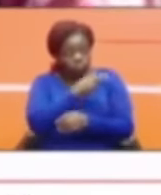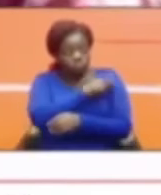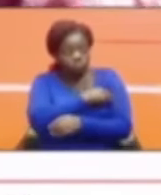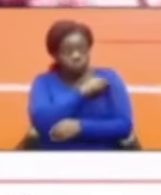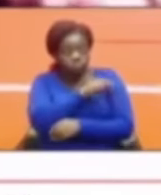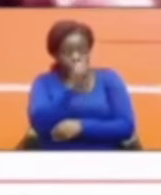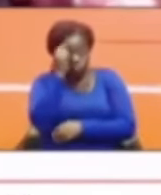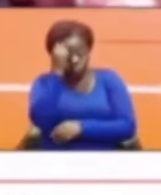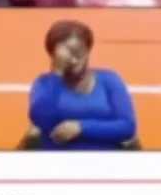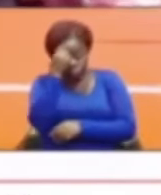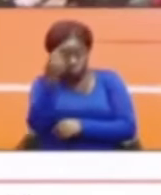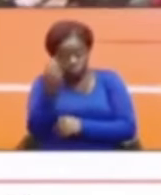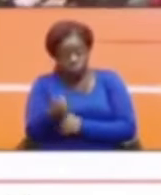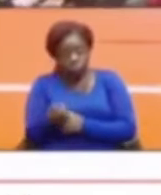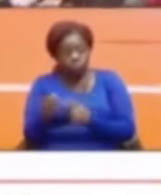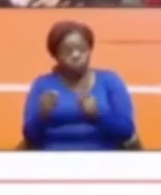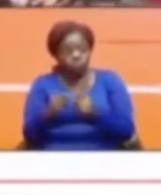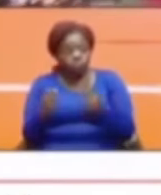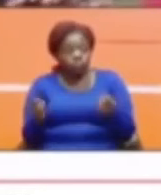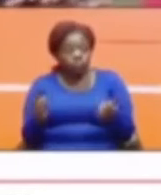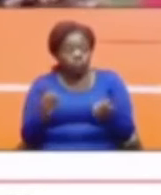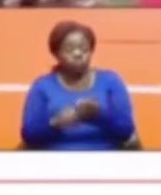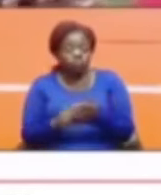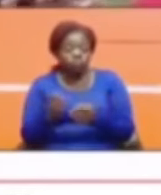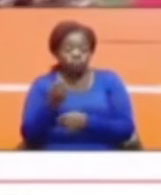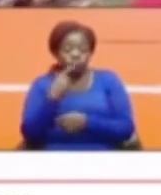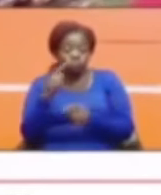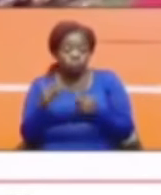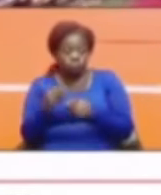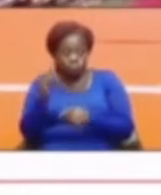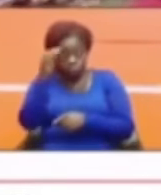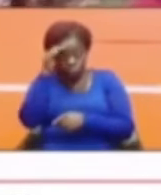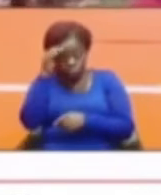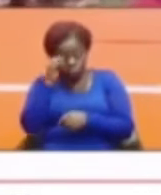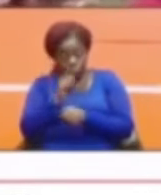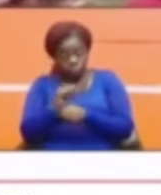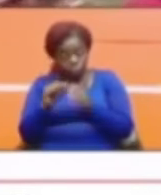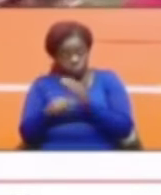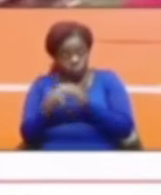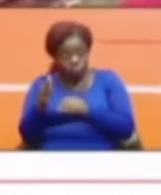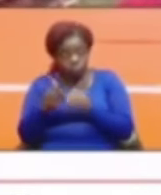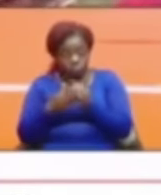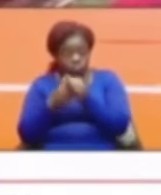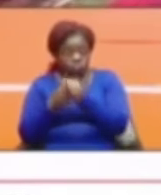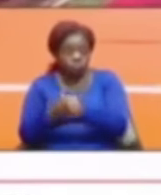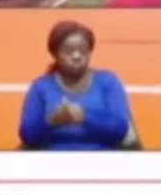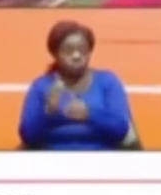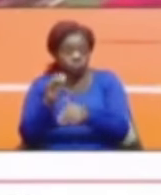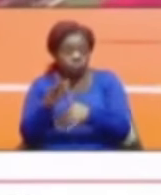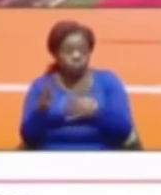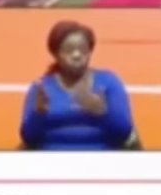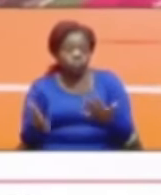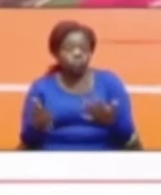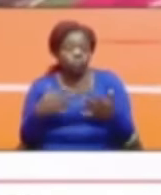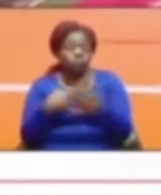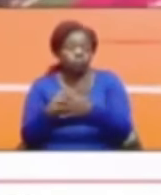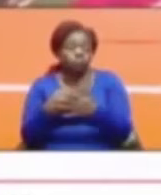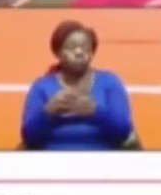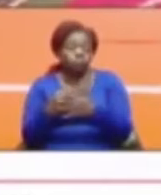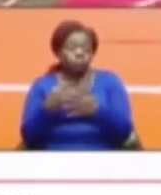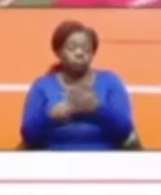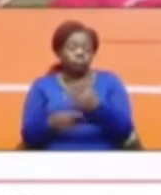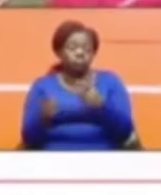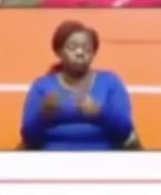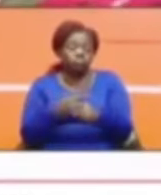government. Kasanga jerali doku funo ujianji mira wa sirikali. Abakula kusunga zika ukule mdua mo. Mkuli wa fatu nebato gezanti ya